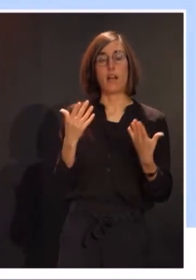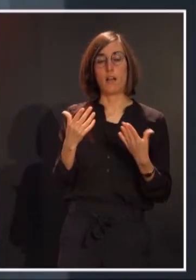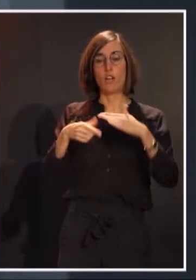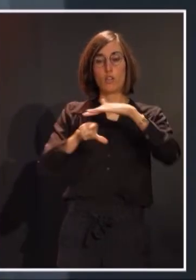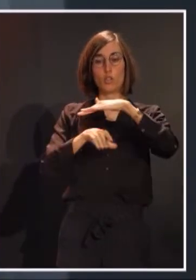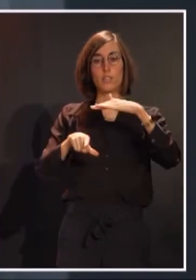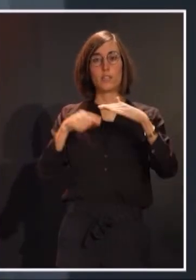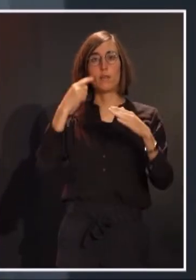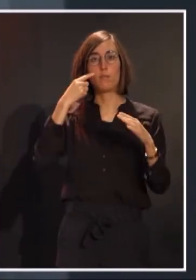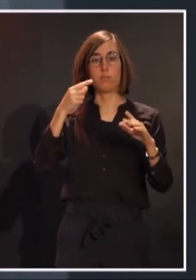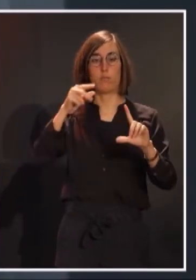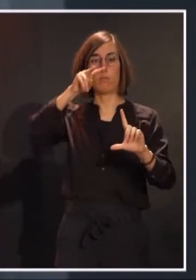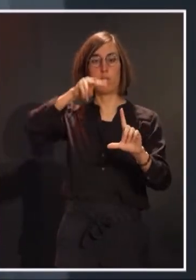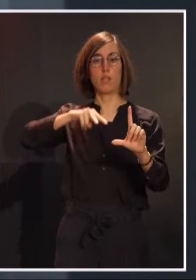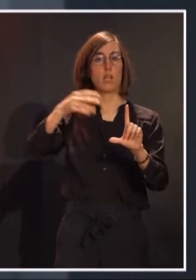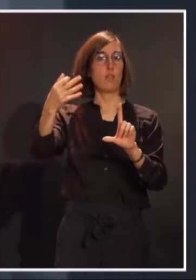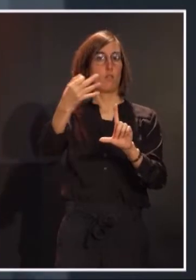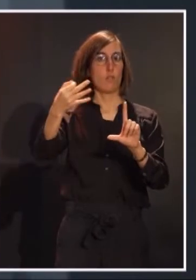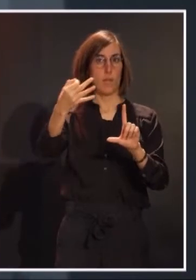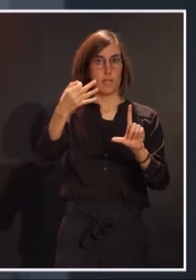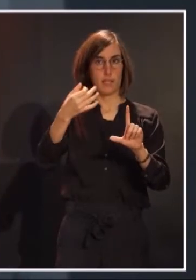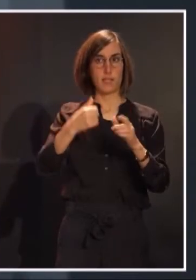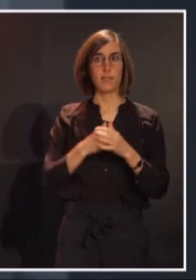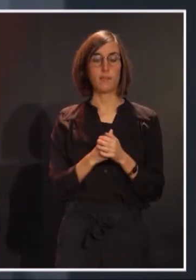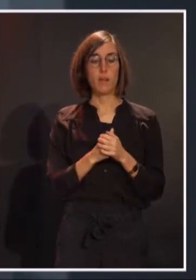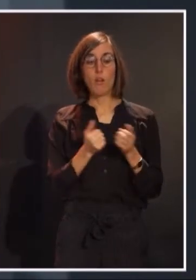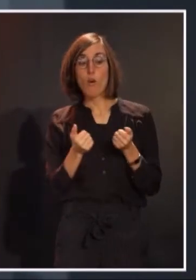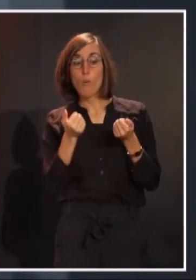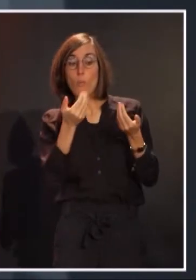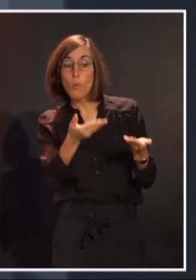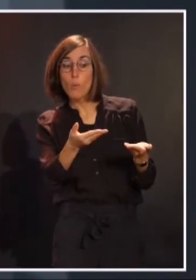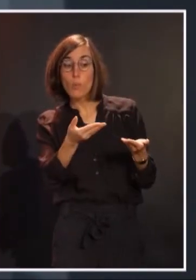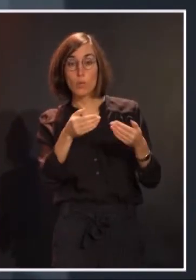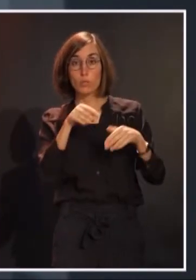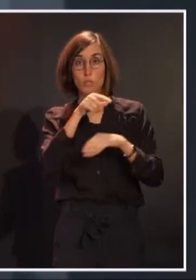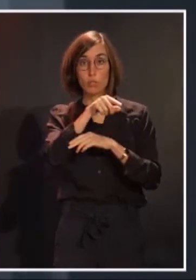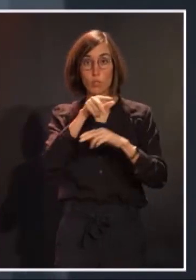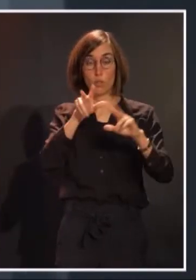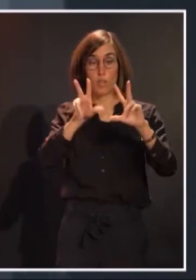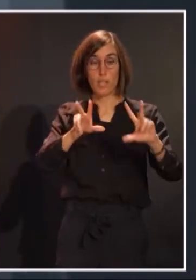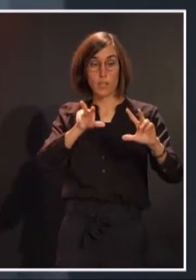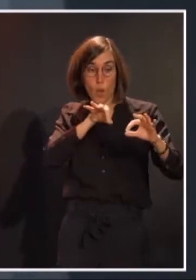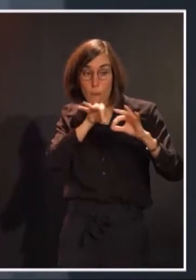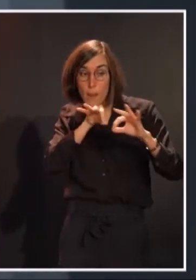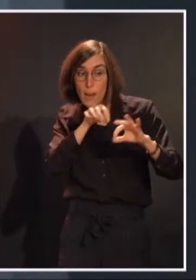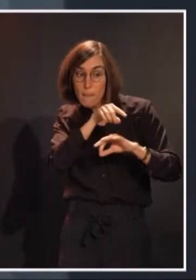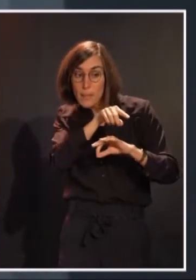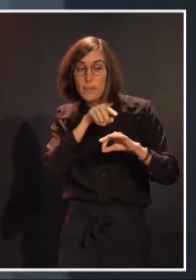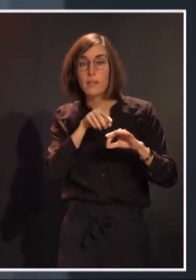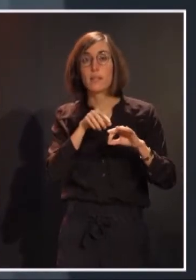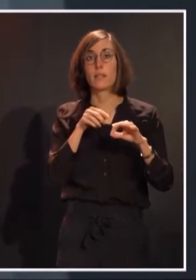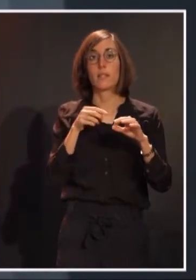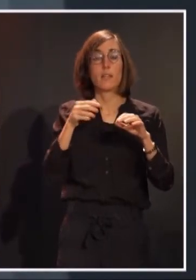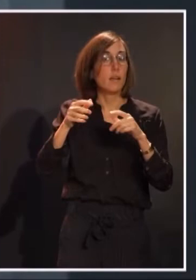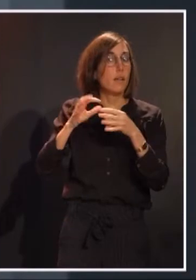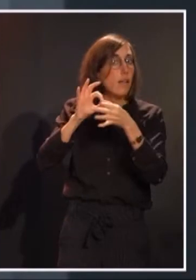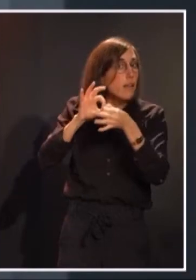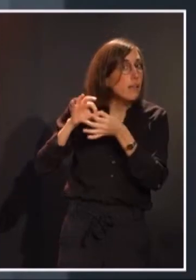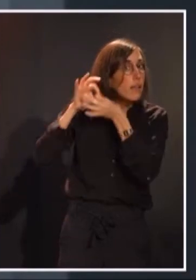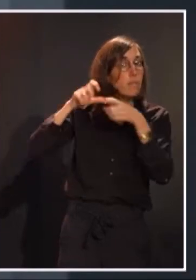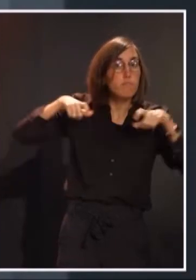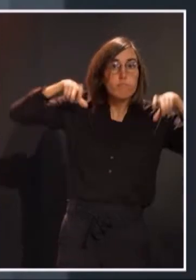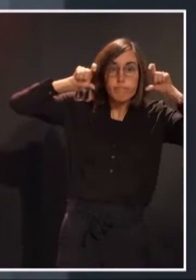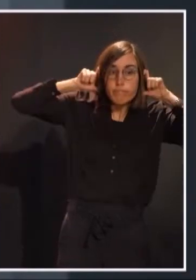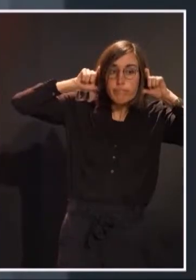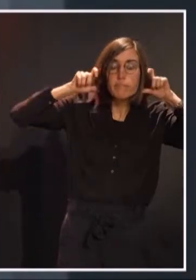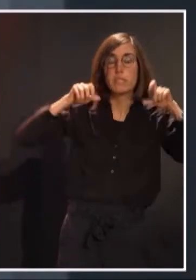proposé à Julien de paramétrer directement la synthèse vocale, donc quand l'ordinateur lit le texte sur ses appareils auditifs. Mais c'était quelque chose qui était